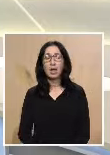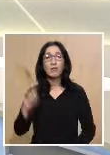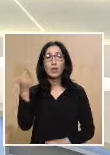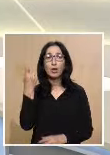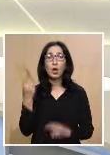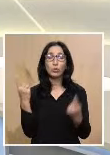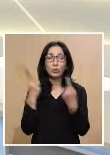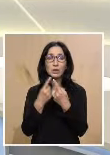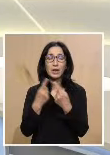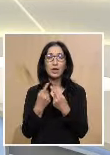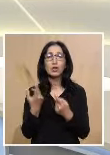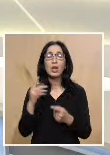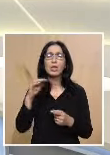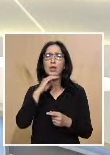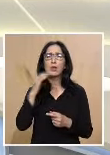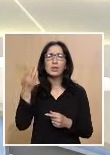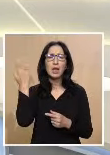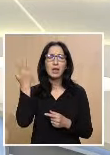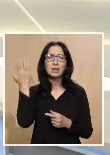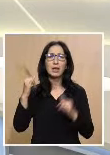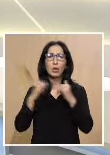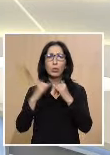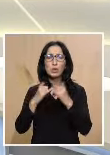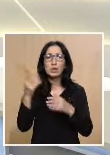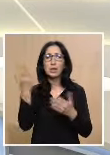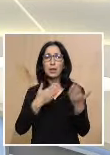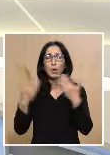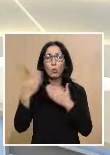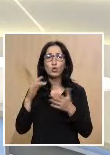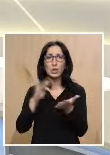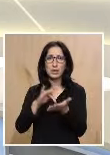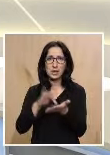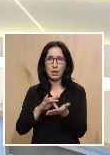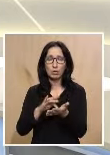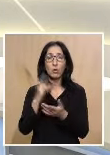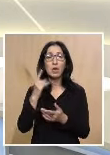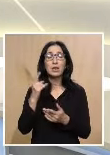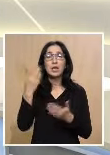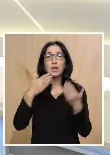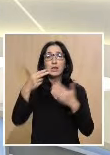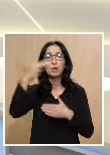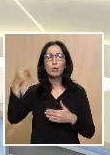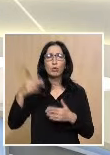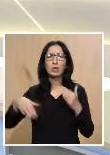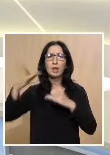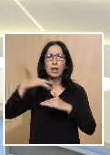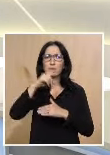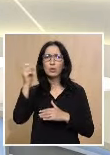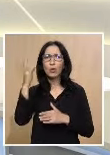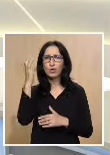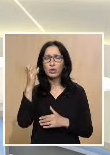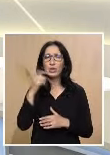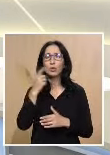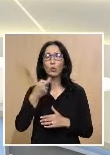В началото среща в един от най-старите русенски научни центрове. Един институт с над 140 годишна